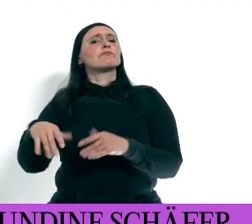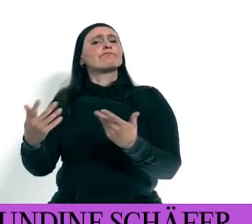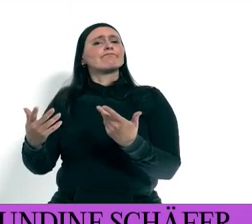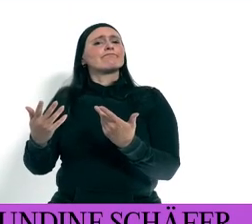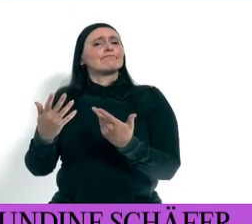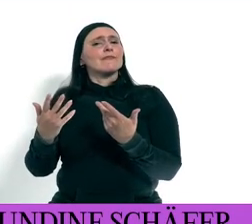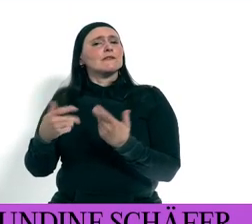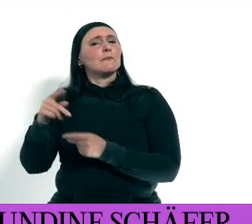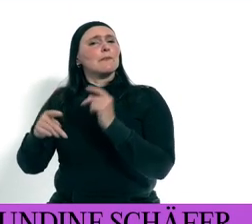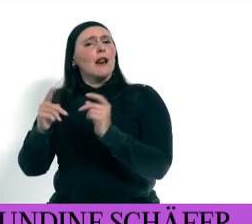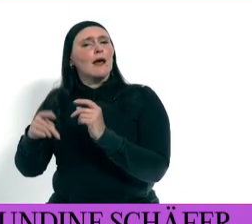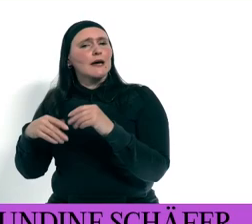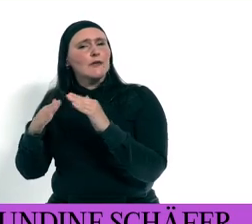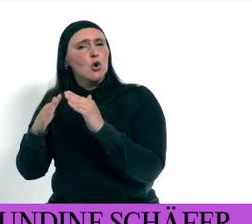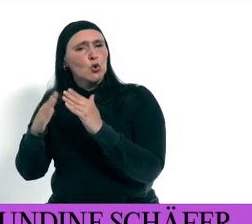Einkäuferinnen.